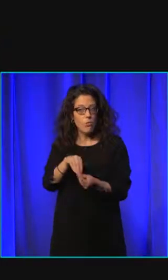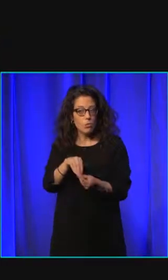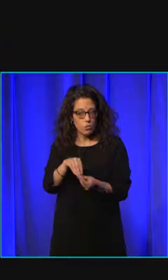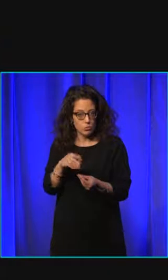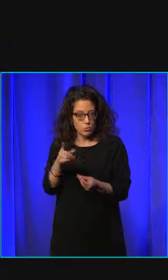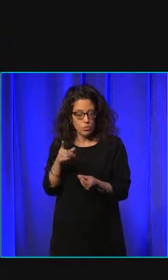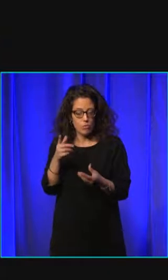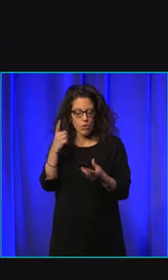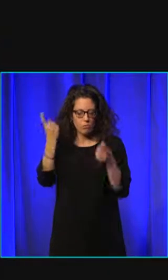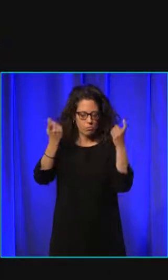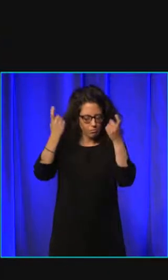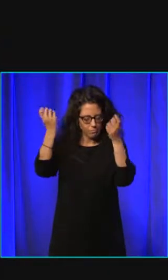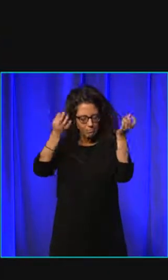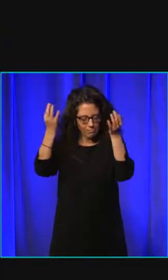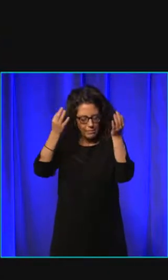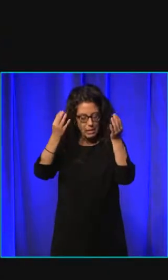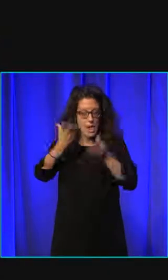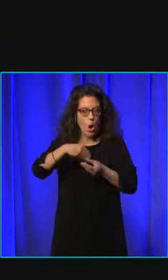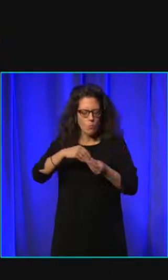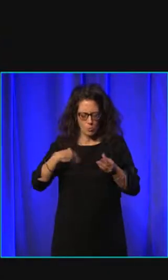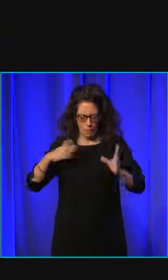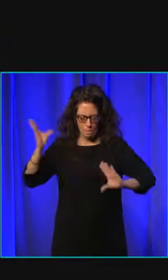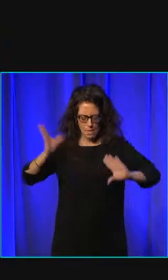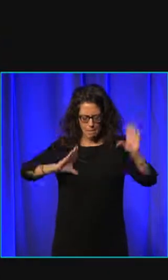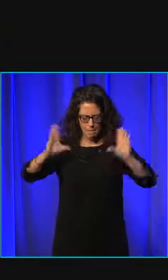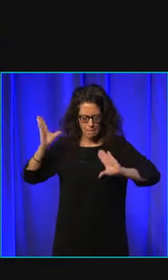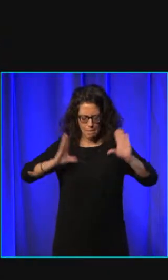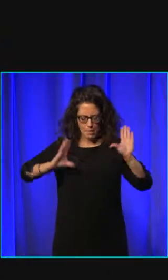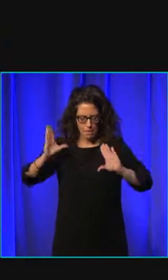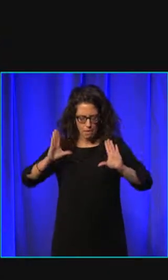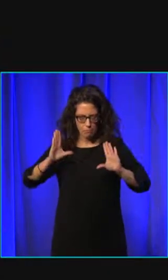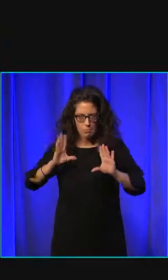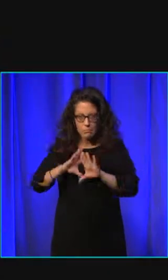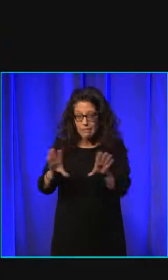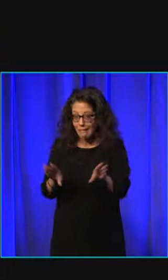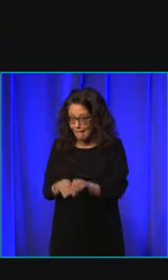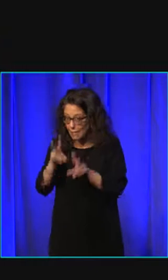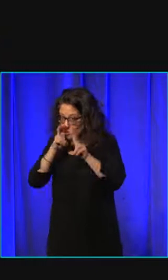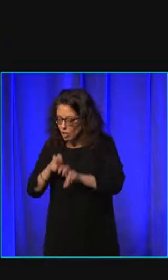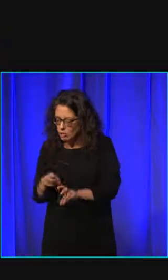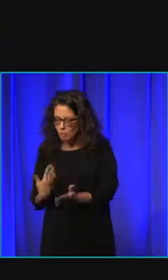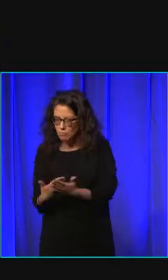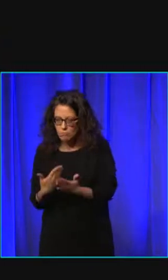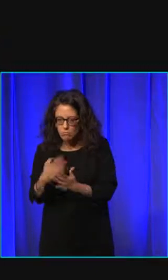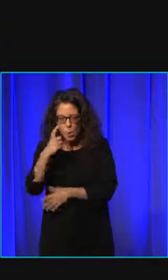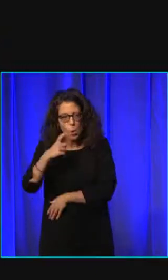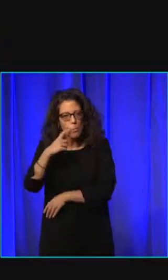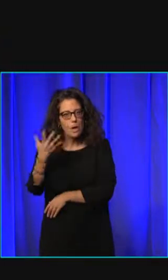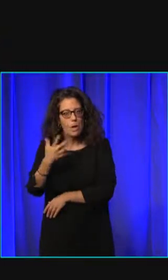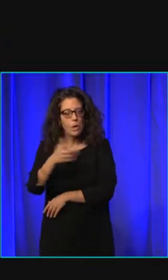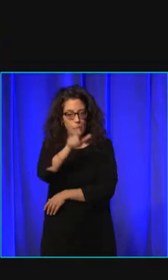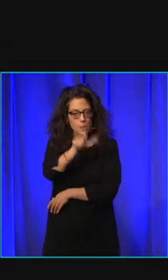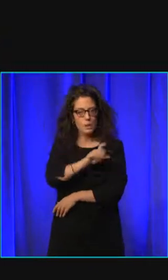action imaginée de mime, eh bien, cette équipe s'est aperçue que le sportif avait